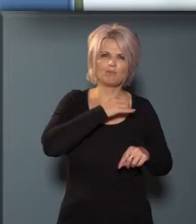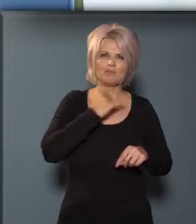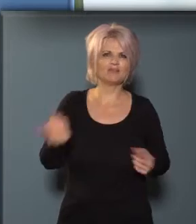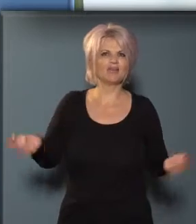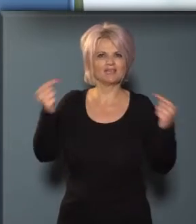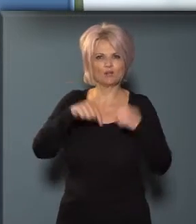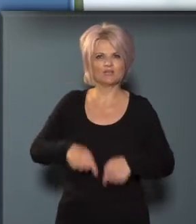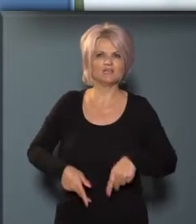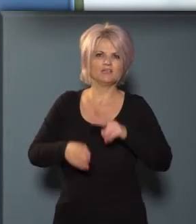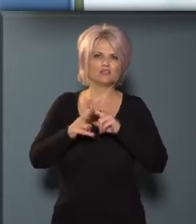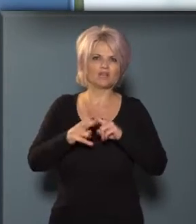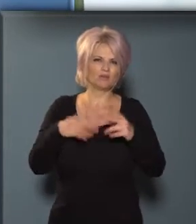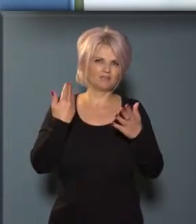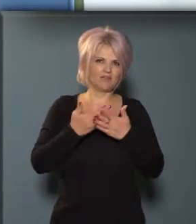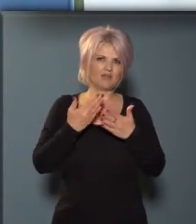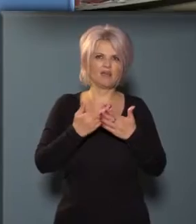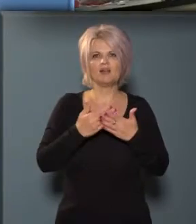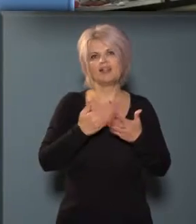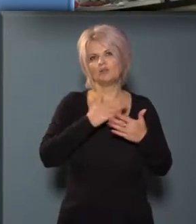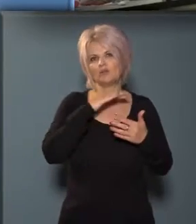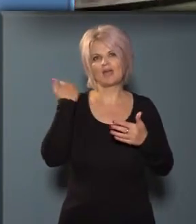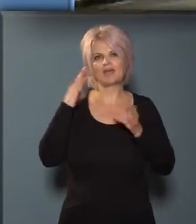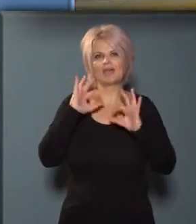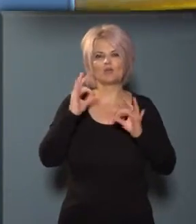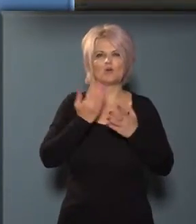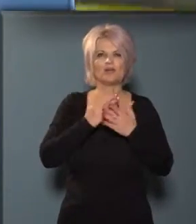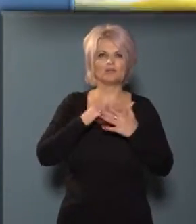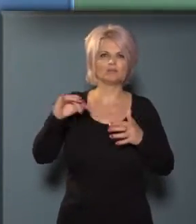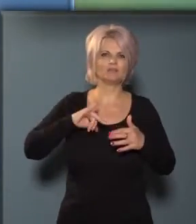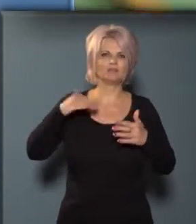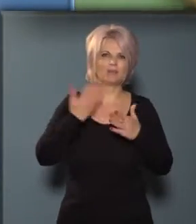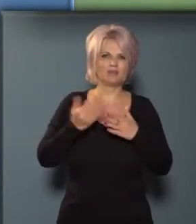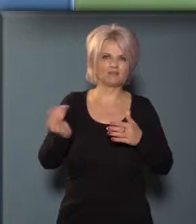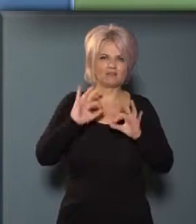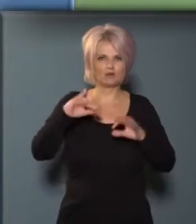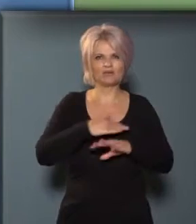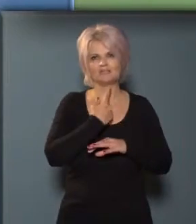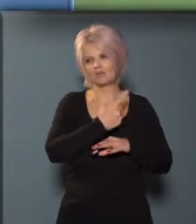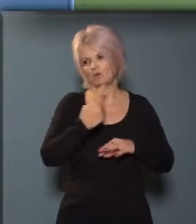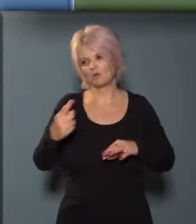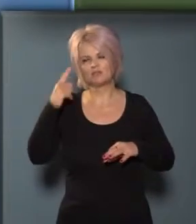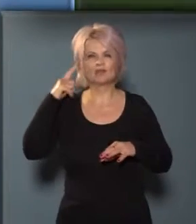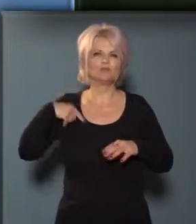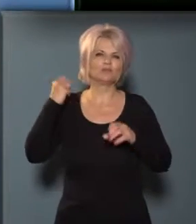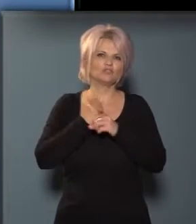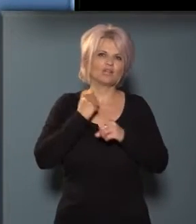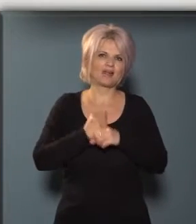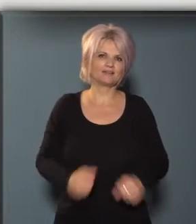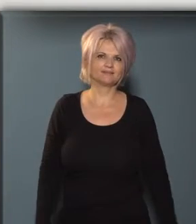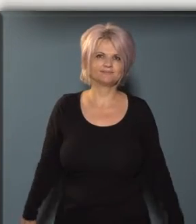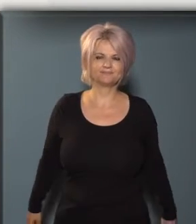jött, hogy legyünk elegen, és tényleg, hogy jó legyen, és biztonságban legyenek a gyerekek, és jól érezzék magukat. Nekünk egyetlen meg tudjuk csinálni ezt a